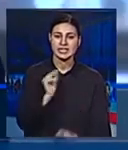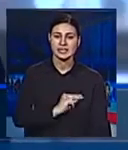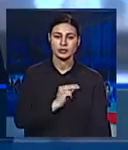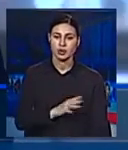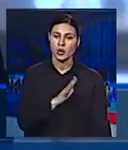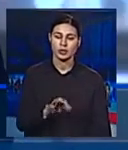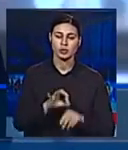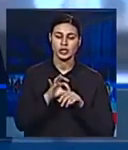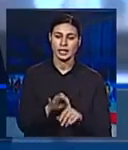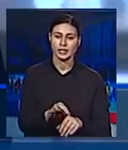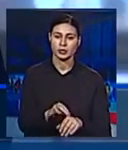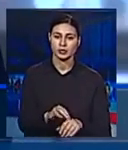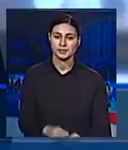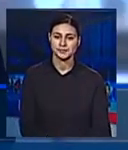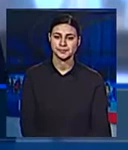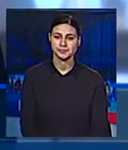არ იყო ჩატარებული